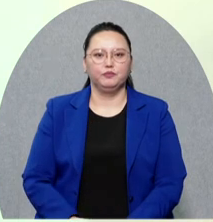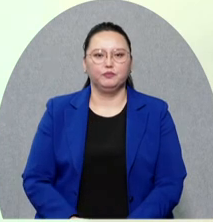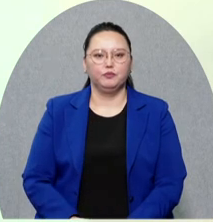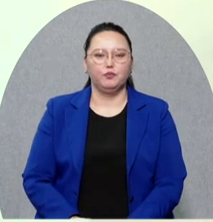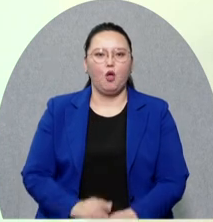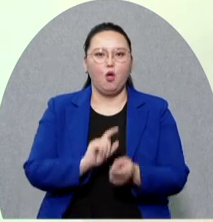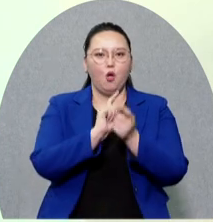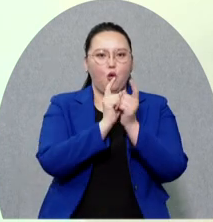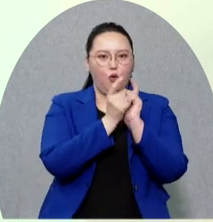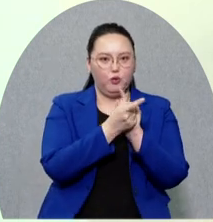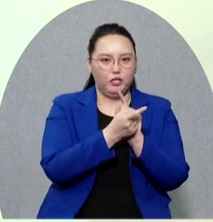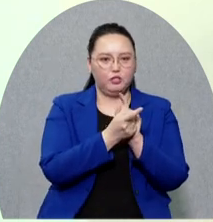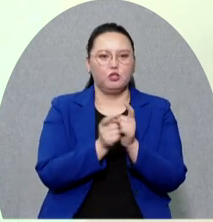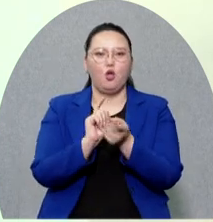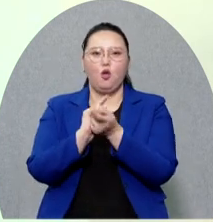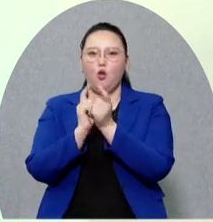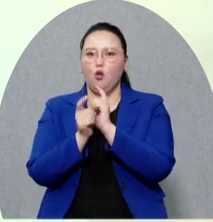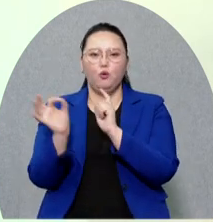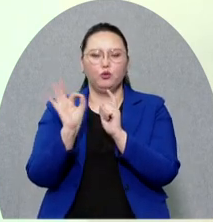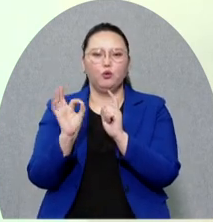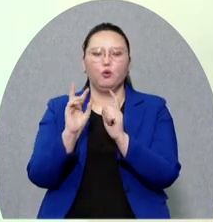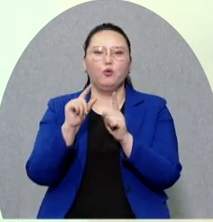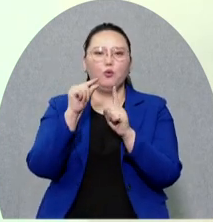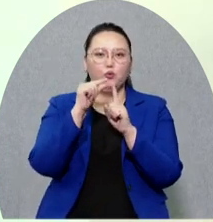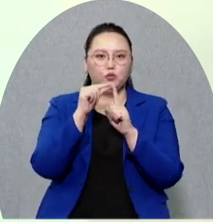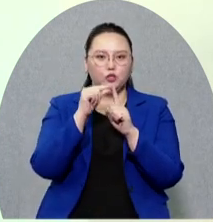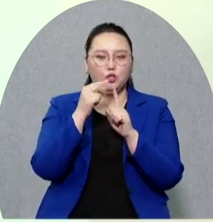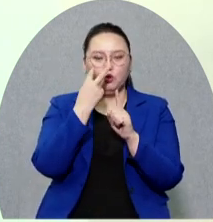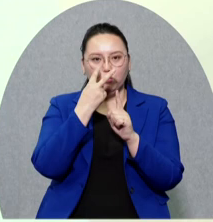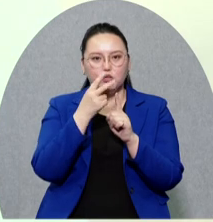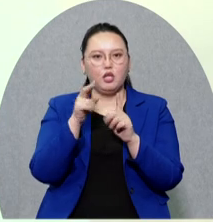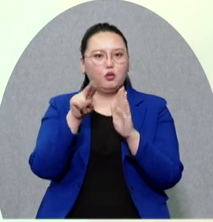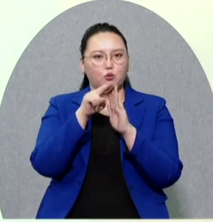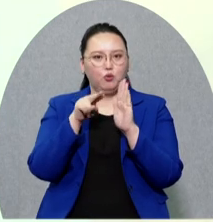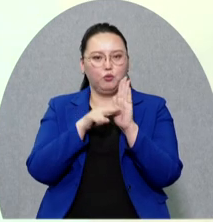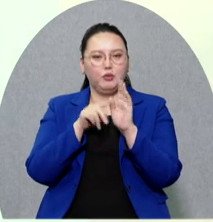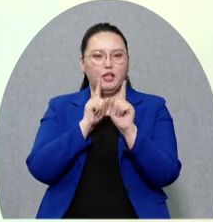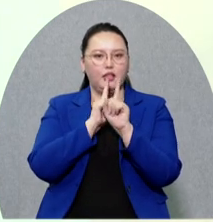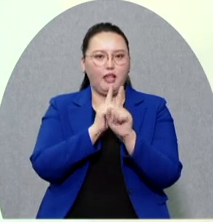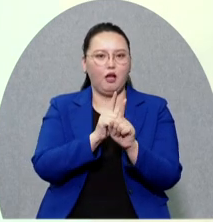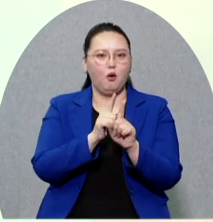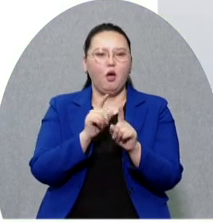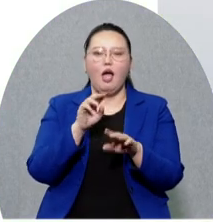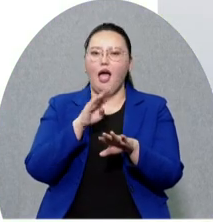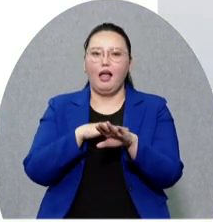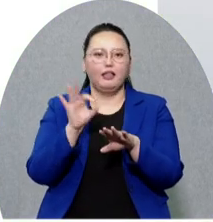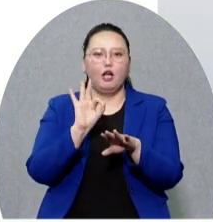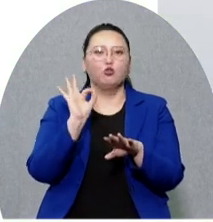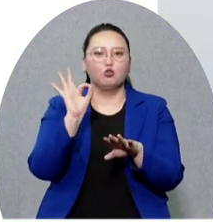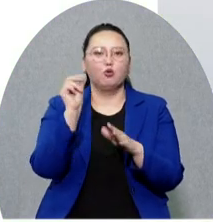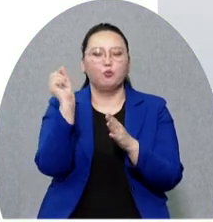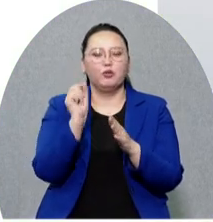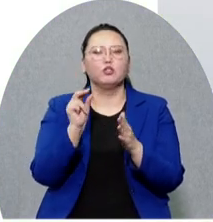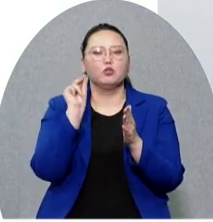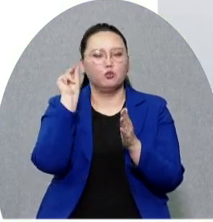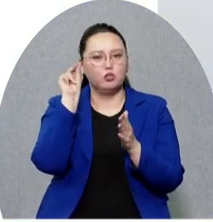хувилгагч, эс хувилгагч залгуудын их үзээд дүрмийн дагуу алдаагүй зөв бичиж сурсан байгаа. Тэгвэл одоо